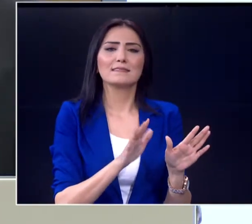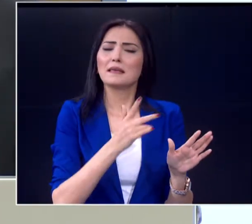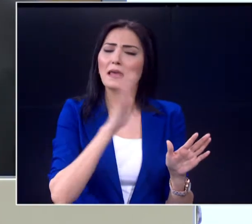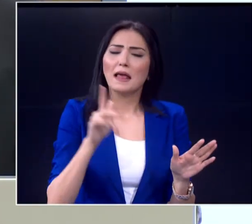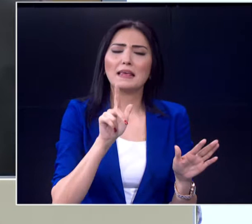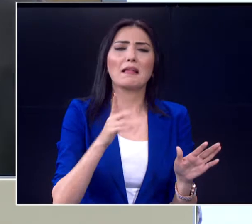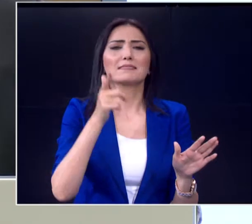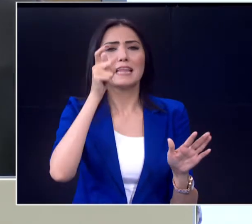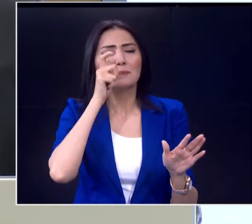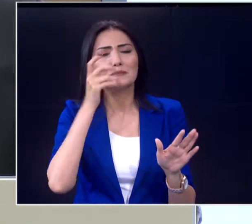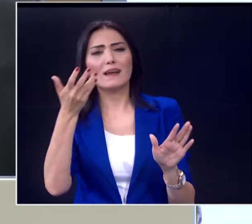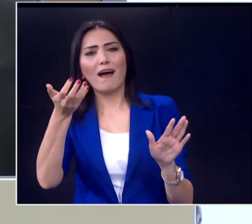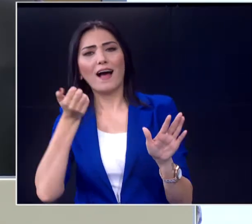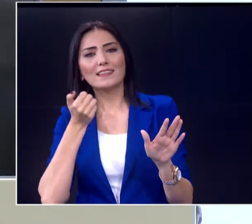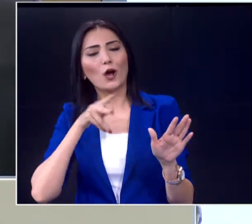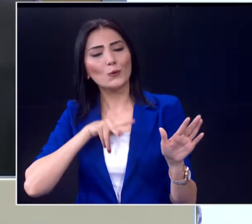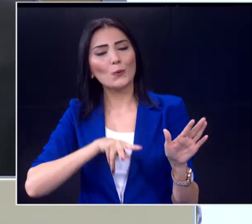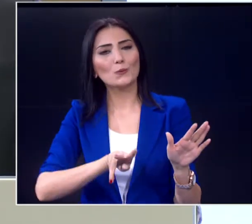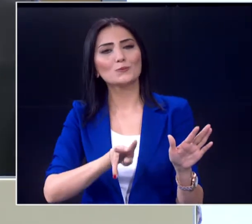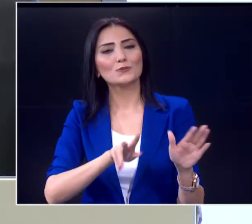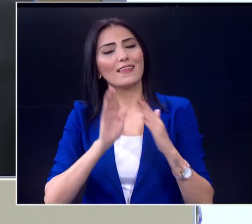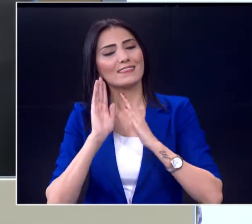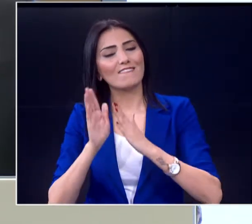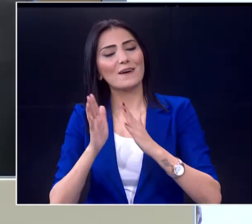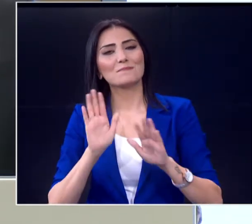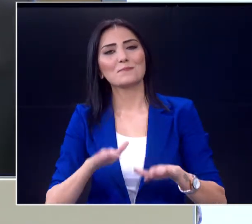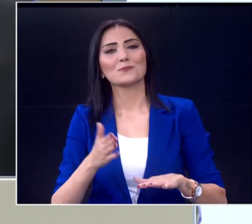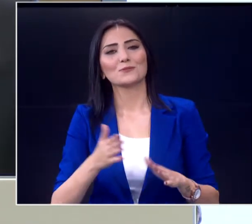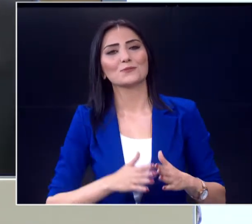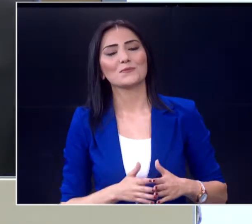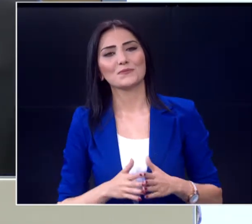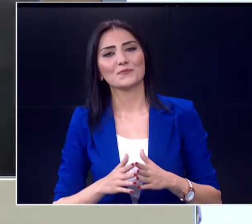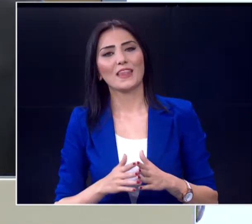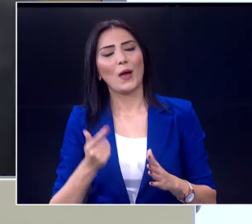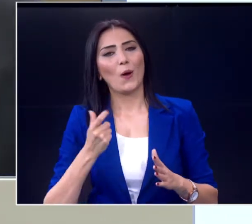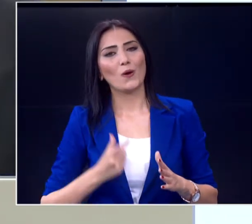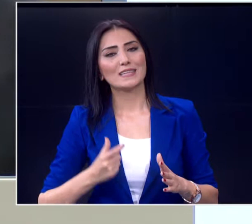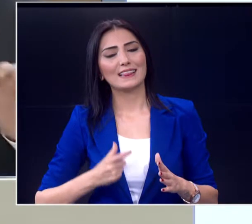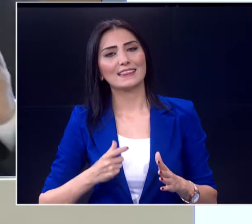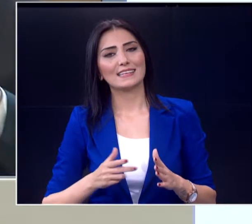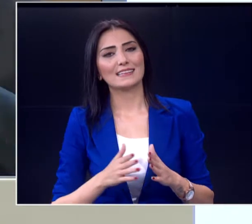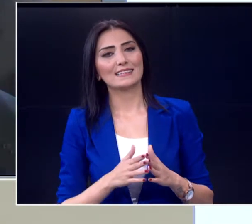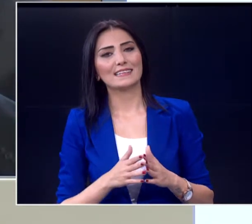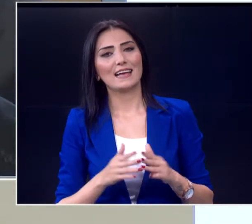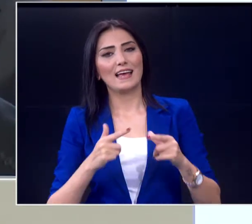gereken tedbirleri alarak yolumuza devam ediyoruz. Özellikle